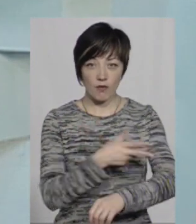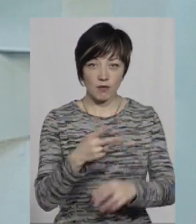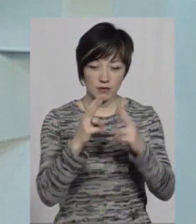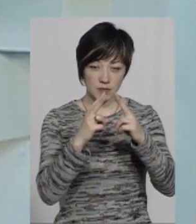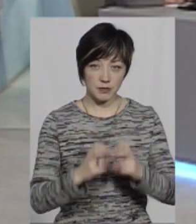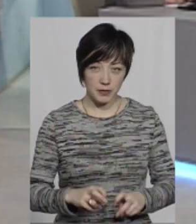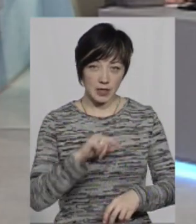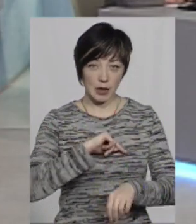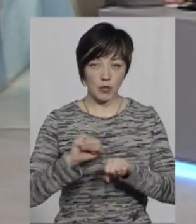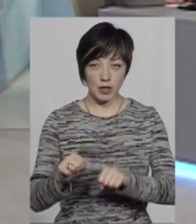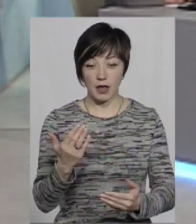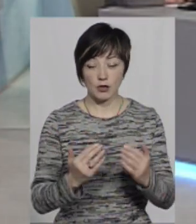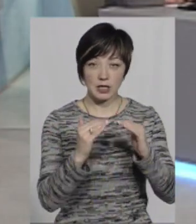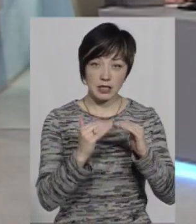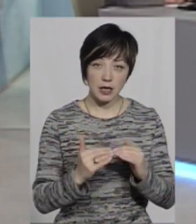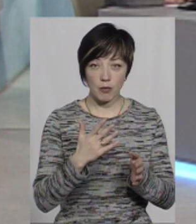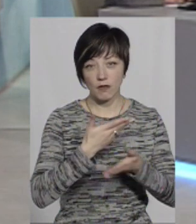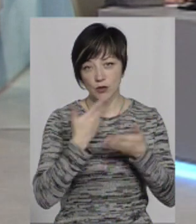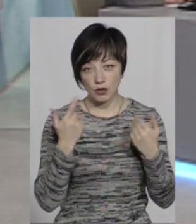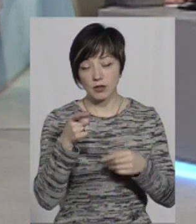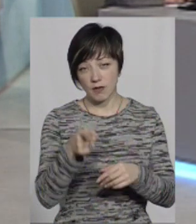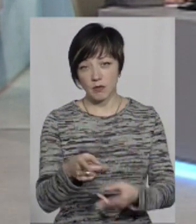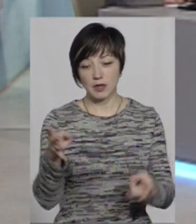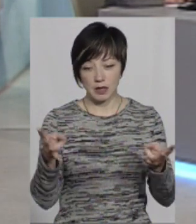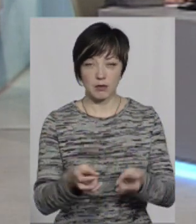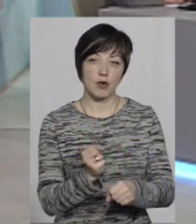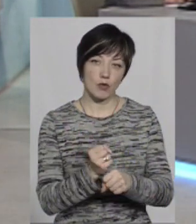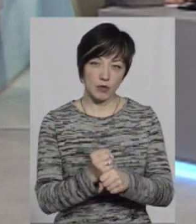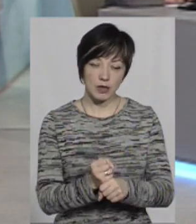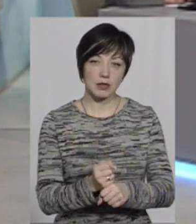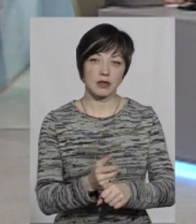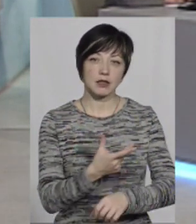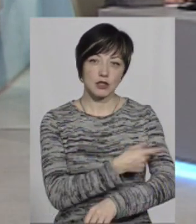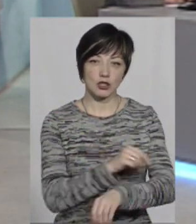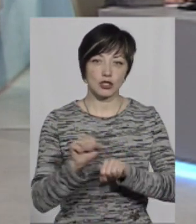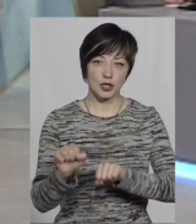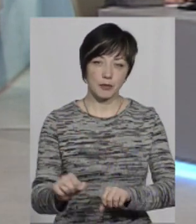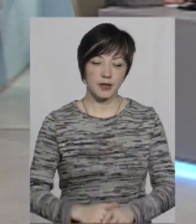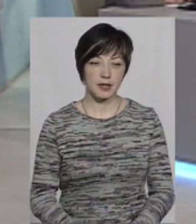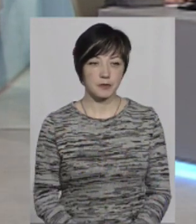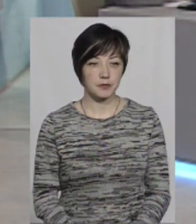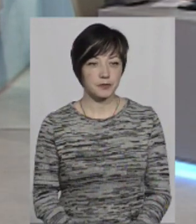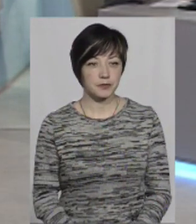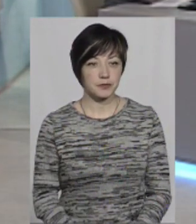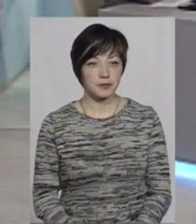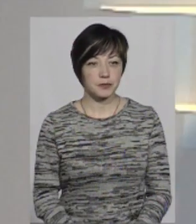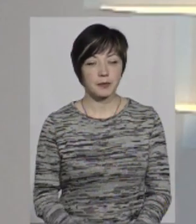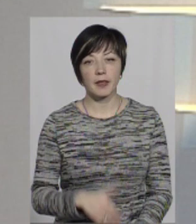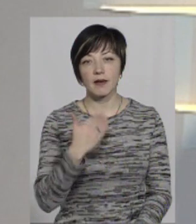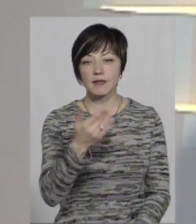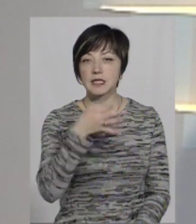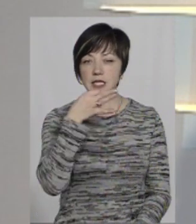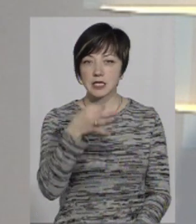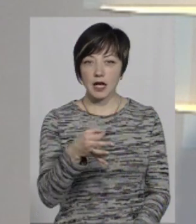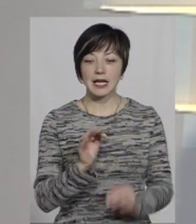напруженість імунітету. Якщо він низький або відсутній, значить, тоді, можливо, треба теж зробити щеплення. Ви зауважили,